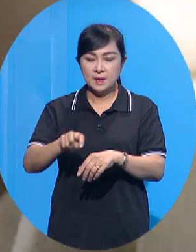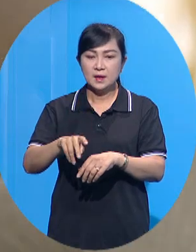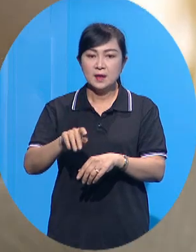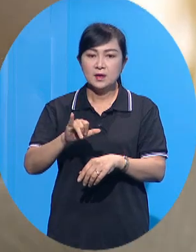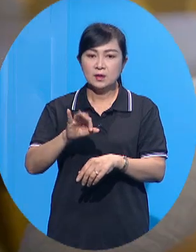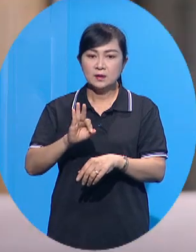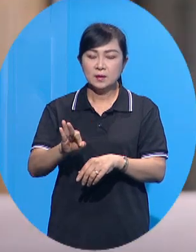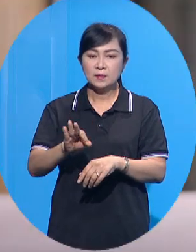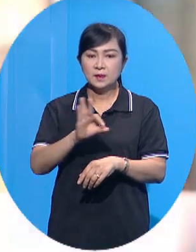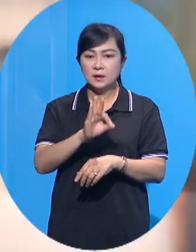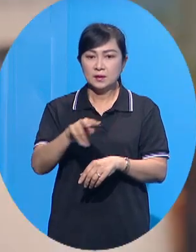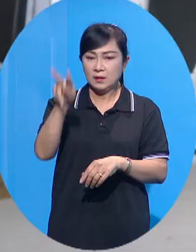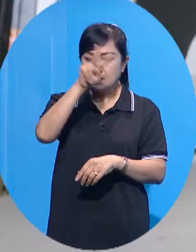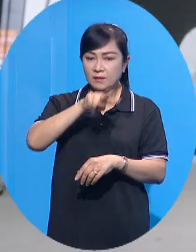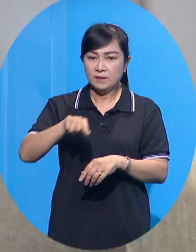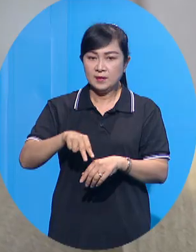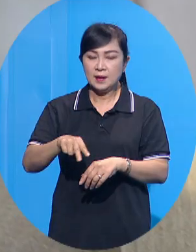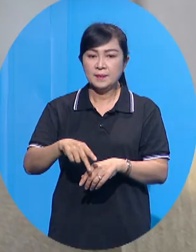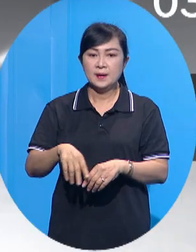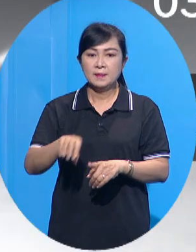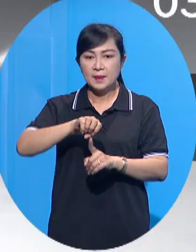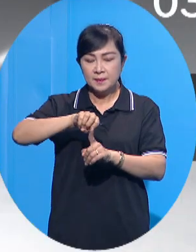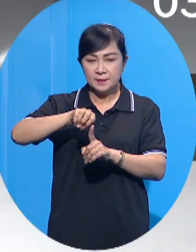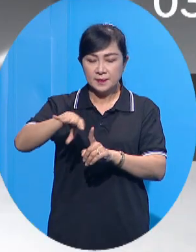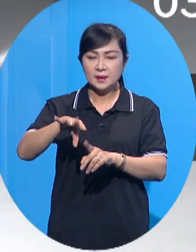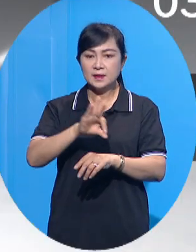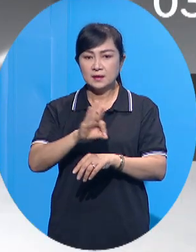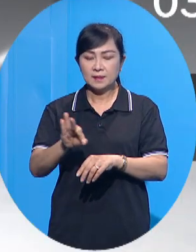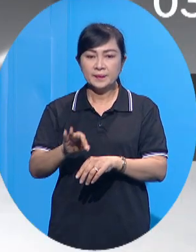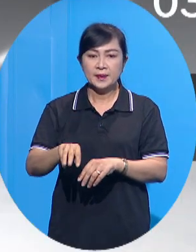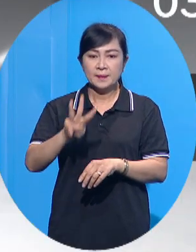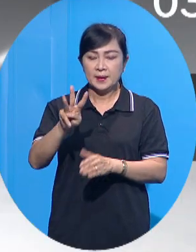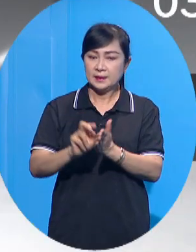YouTube chính thức của TikTok Việt Nam và livestream trên kênh TikTok bắt đầu từ ngày 3 tháng 8.